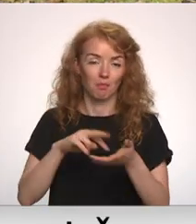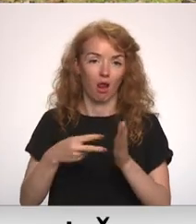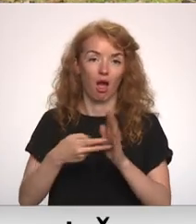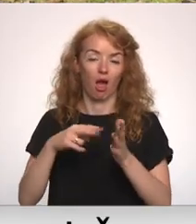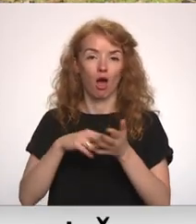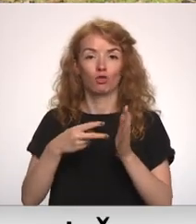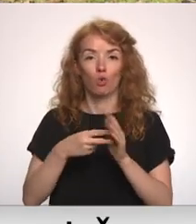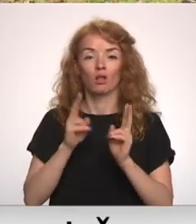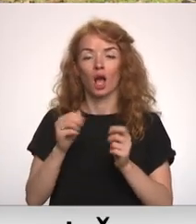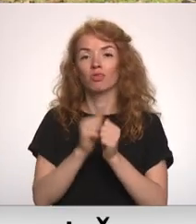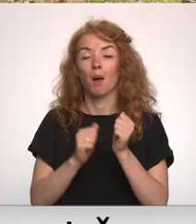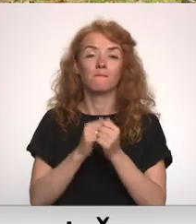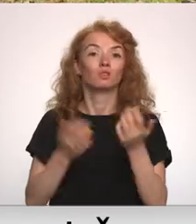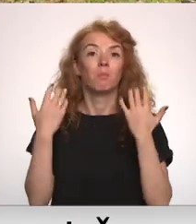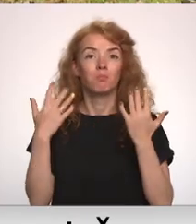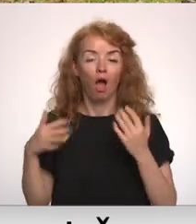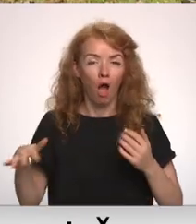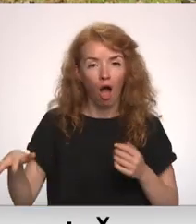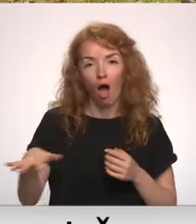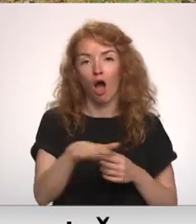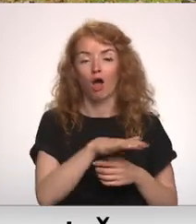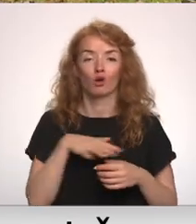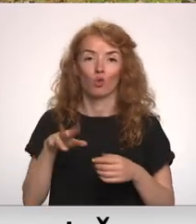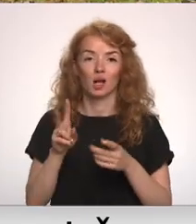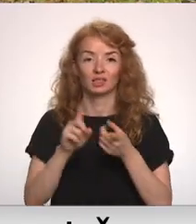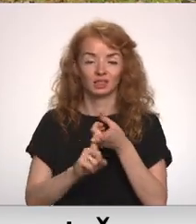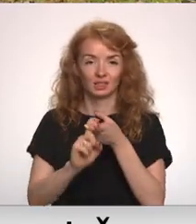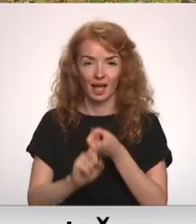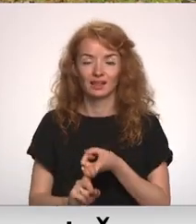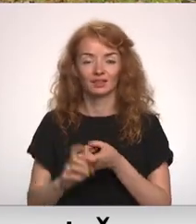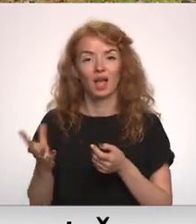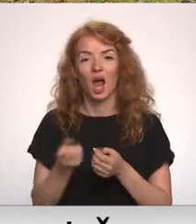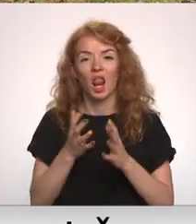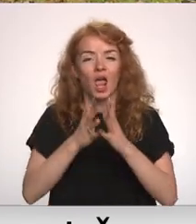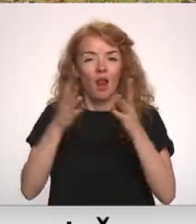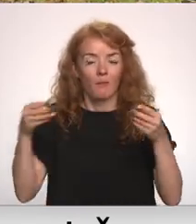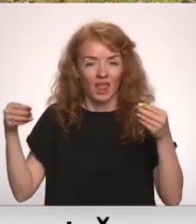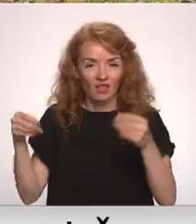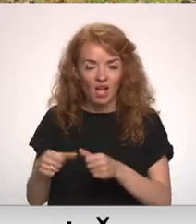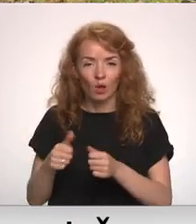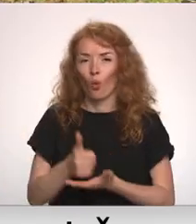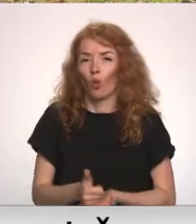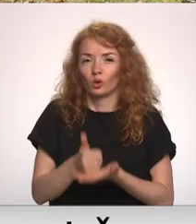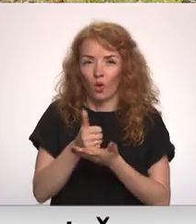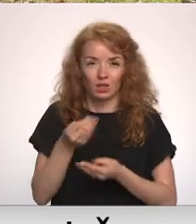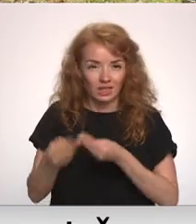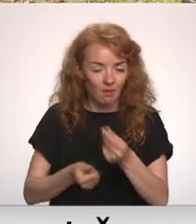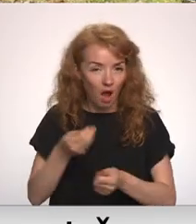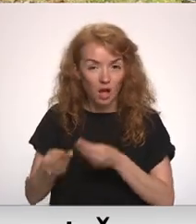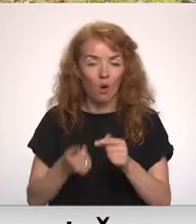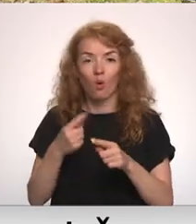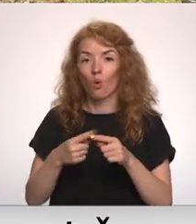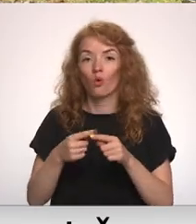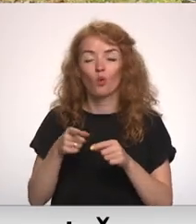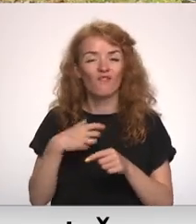redz to visu kā dabas parku, kas ir saistīts ar lielām investīcijām, uzturēšanas izmaksām, un es ir